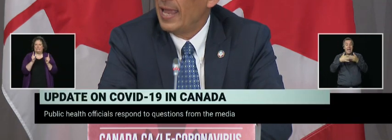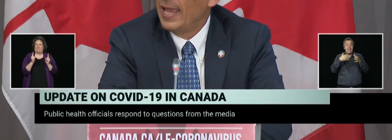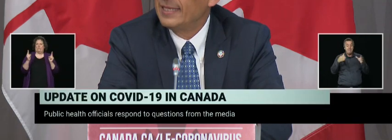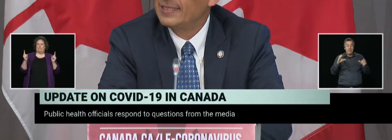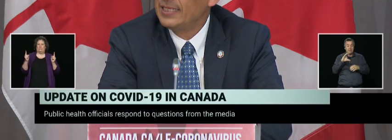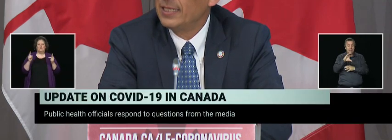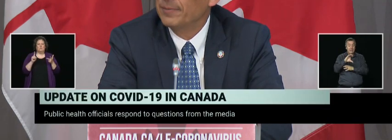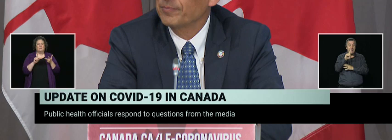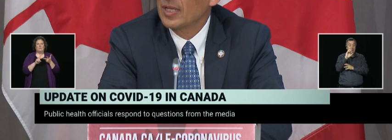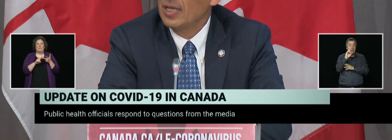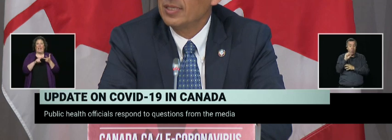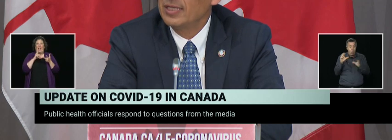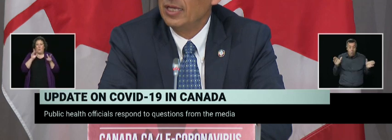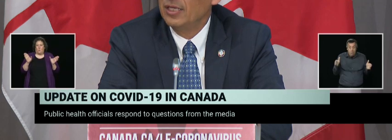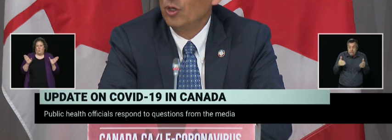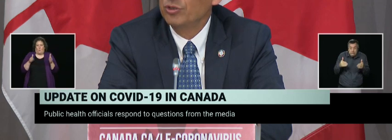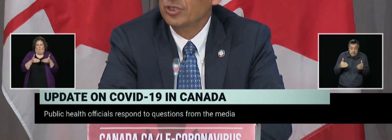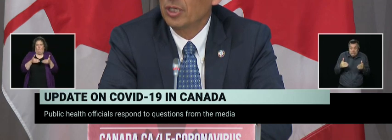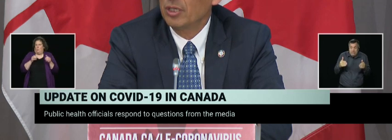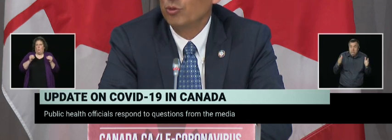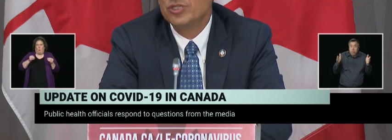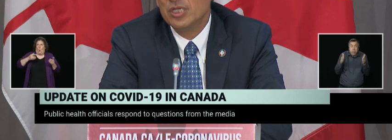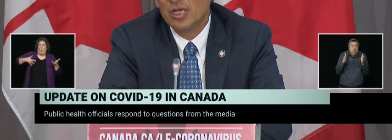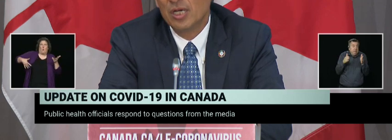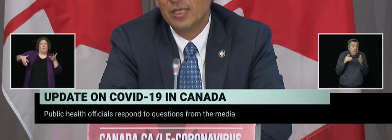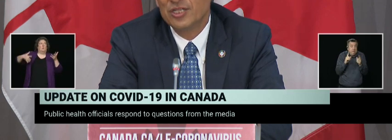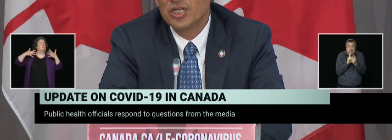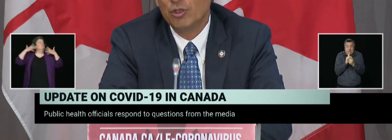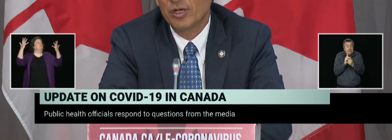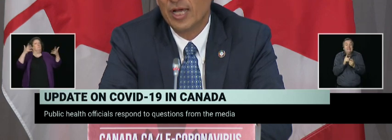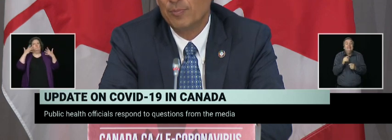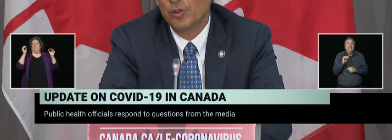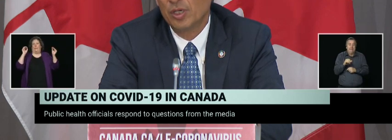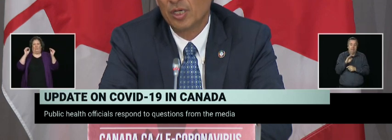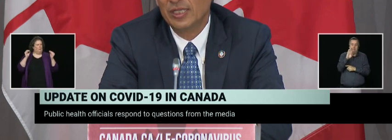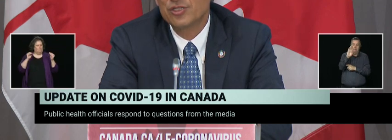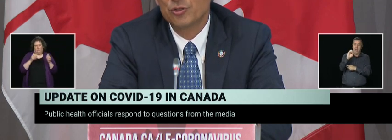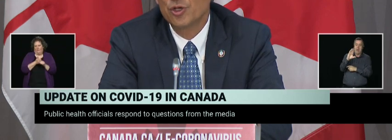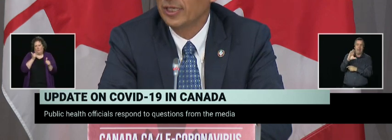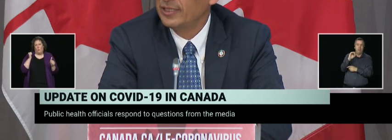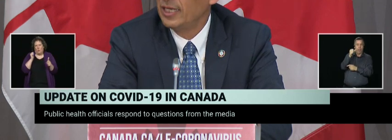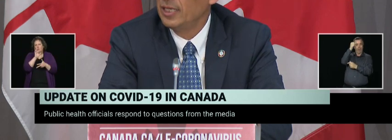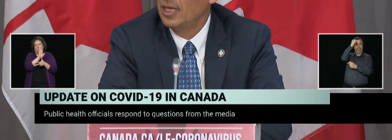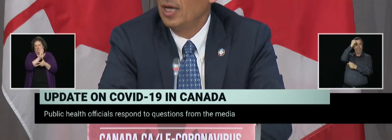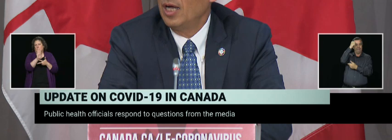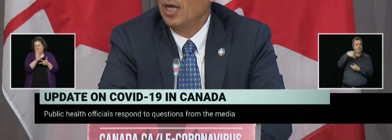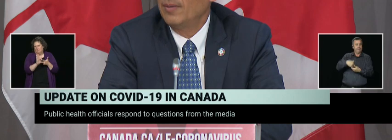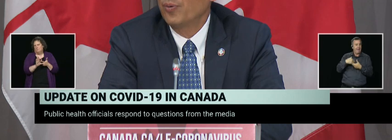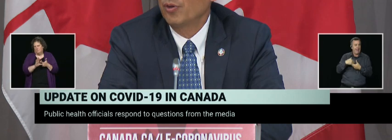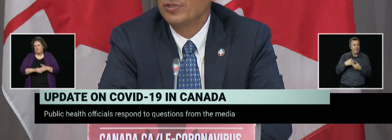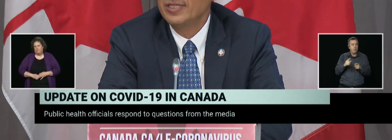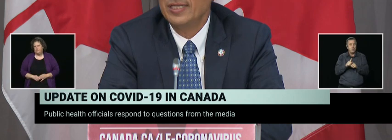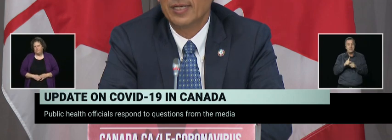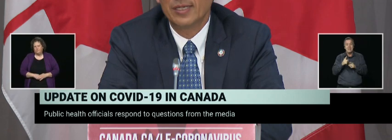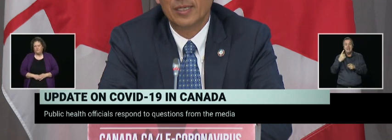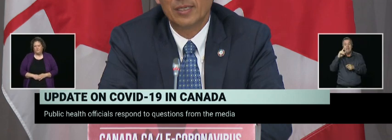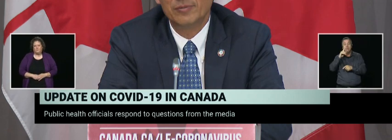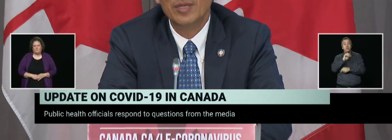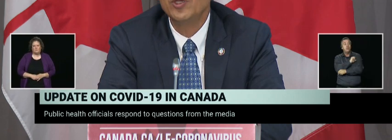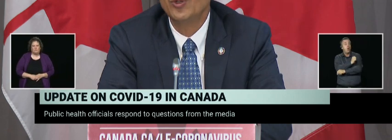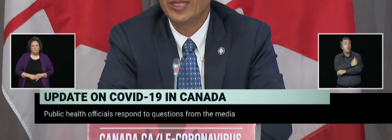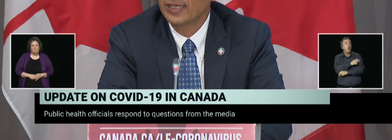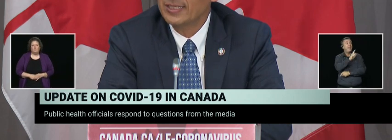importants. Et ici, c'est un autre outil à l'échelle locale pour les autorités, pour aussi